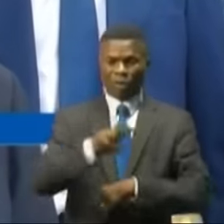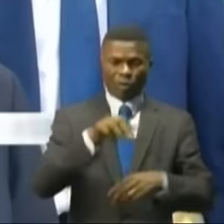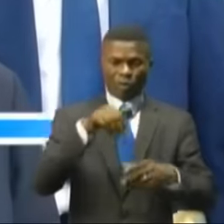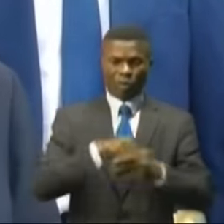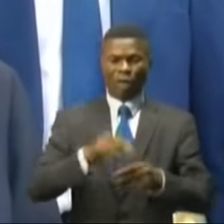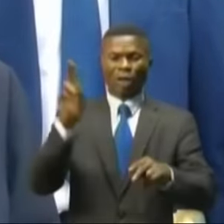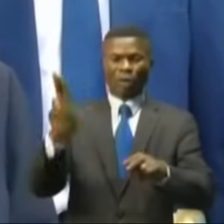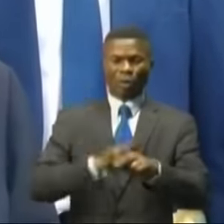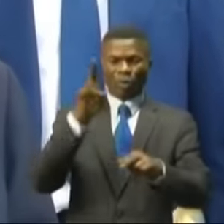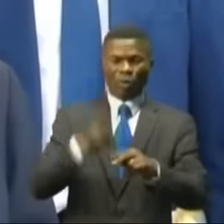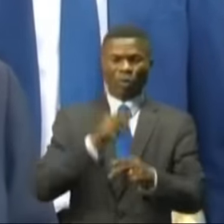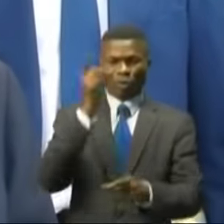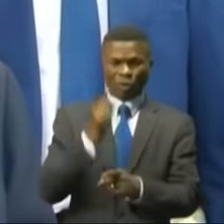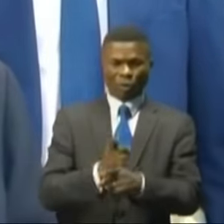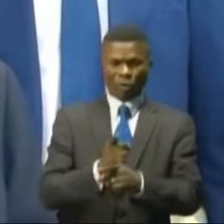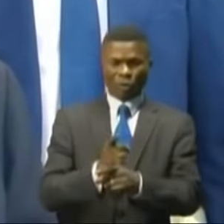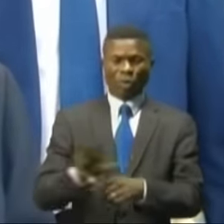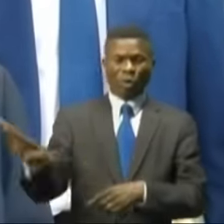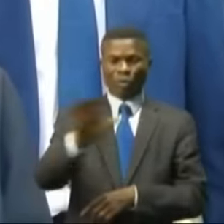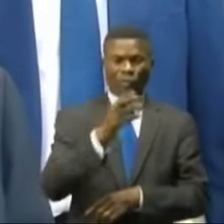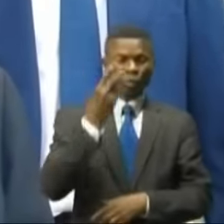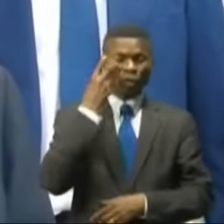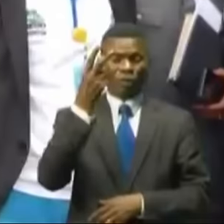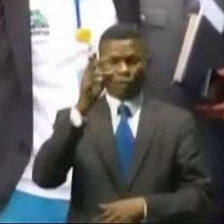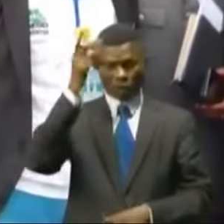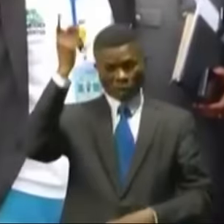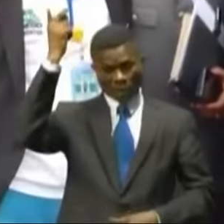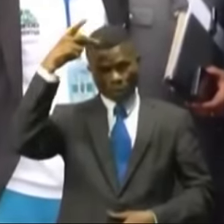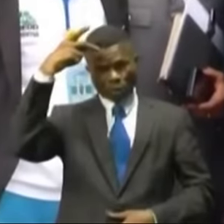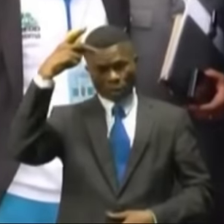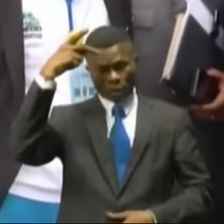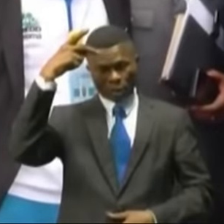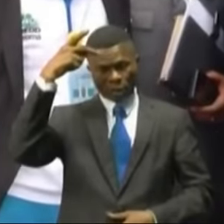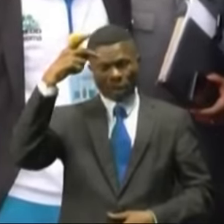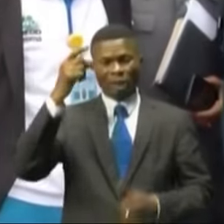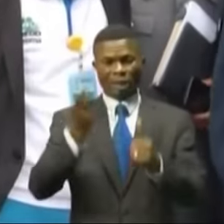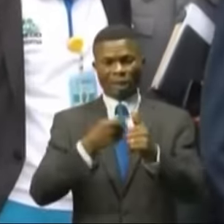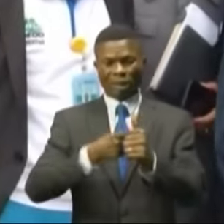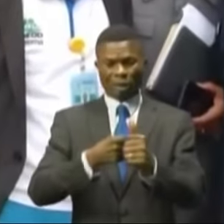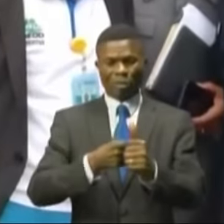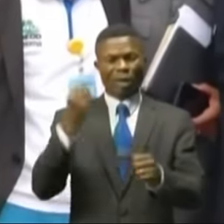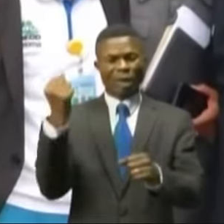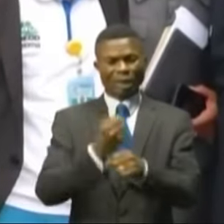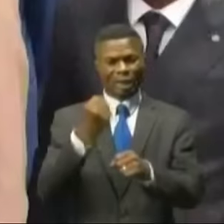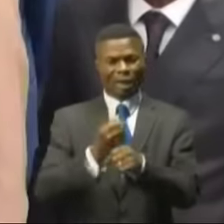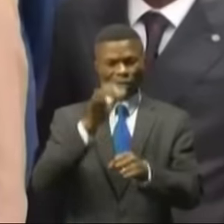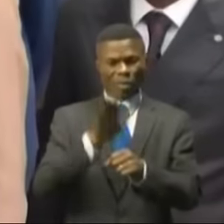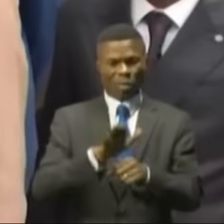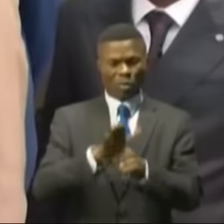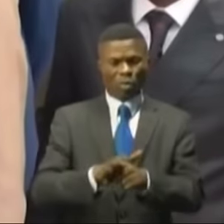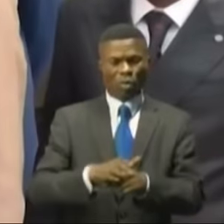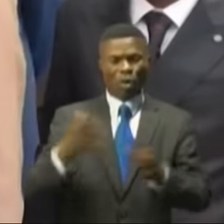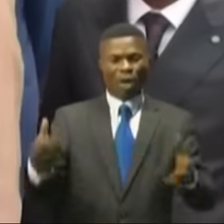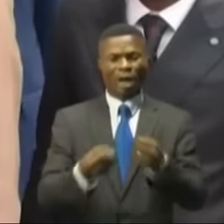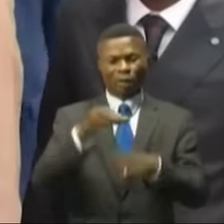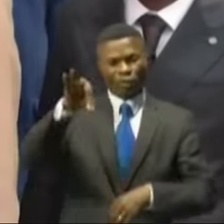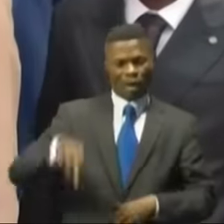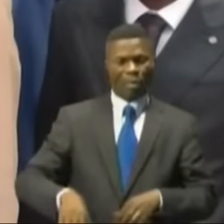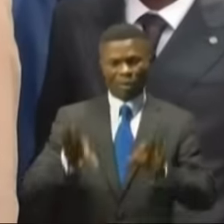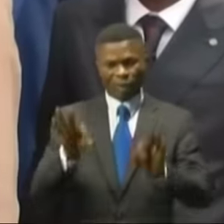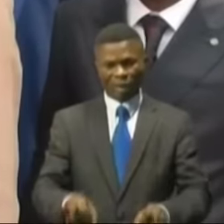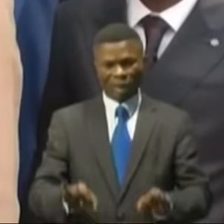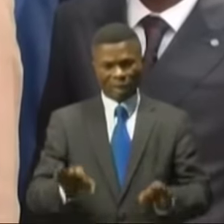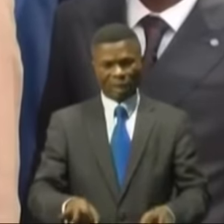en œuvre de votre vision politique, celle de la revanche du sol sur le sous-sol.